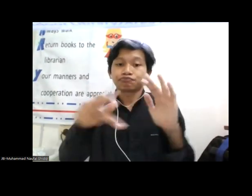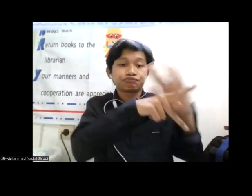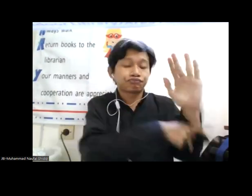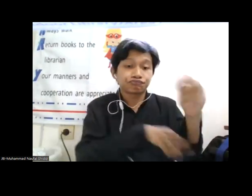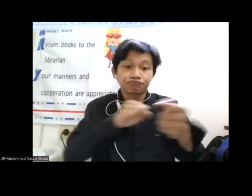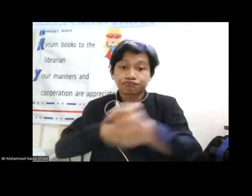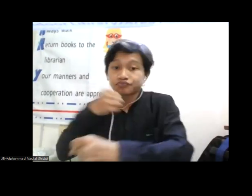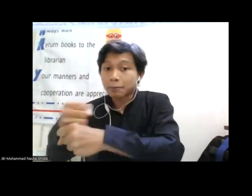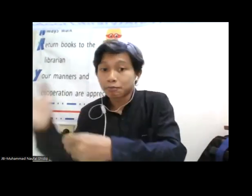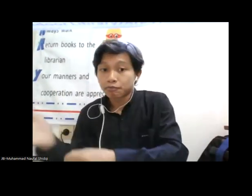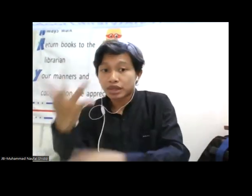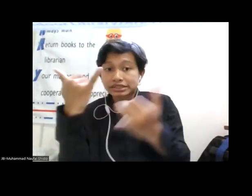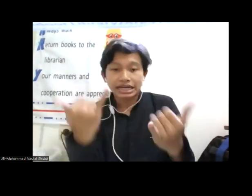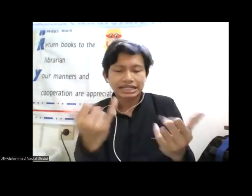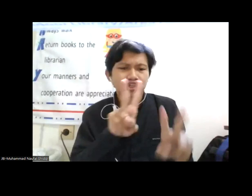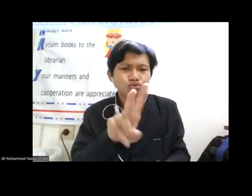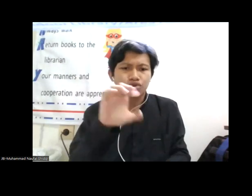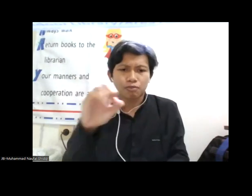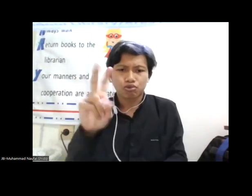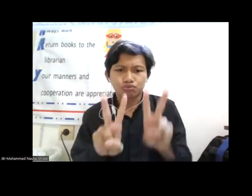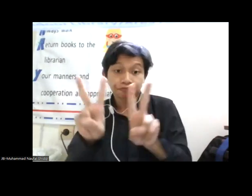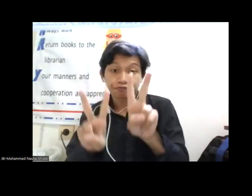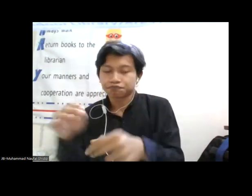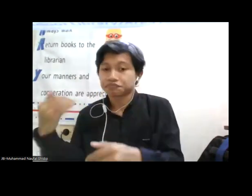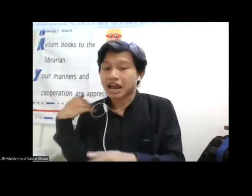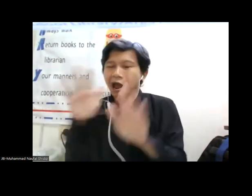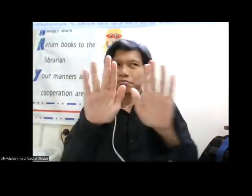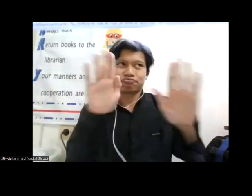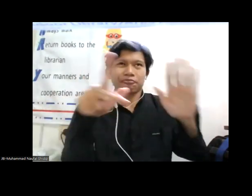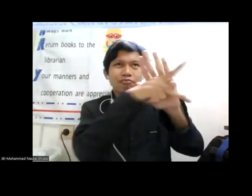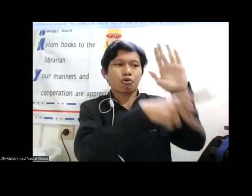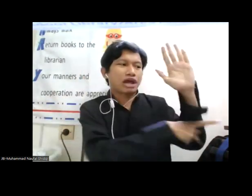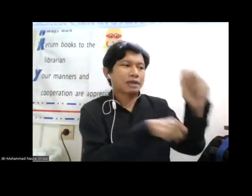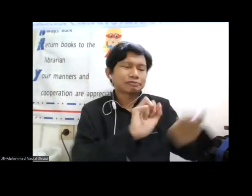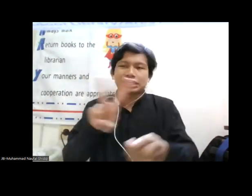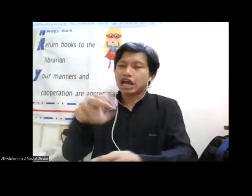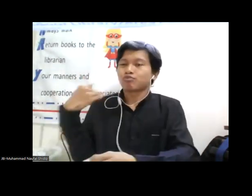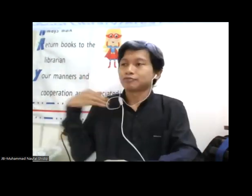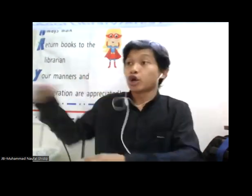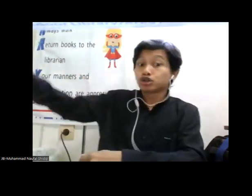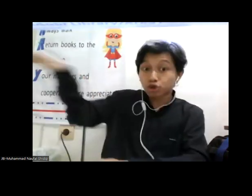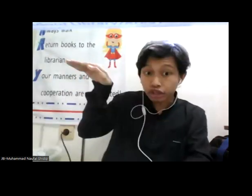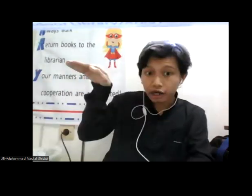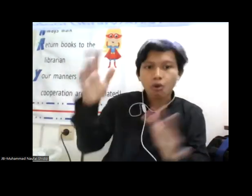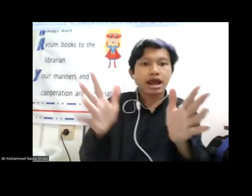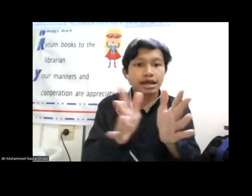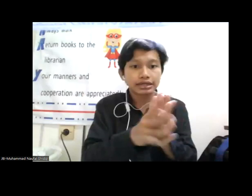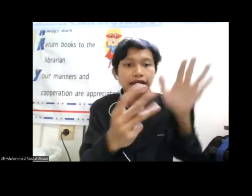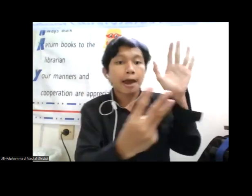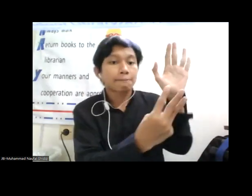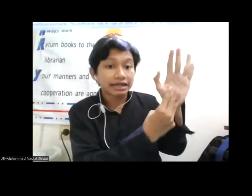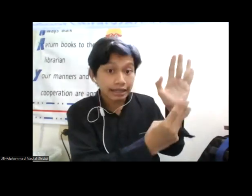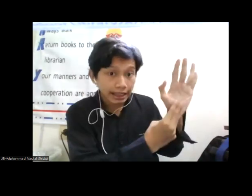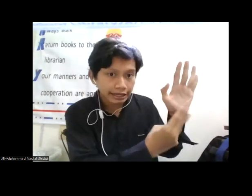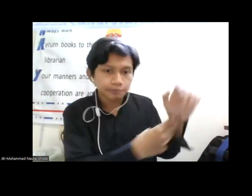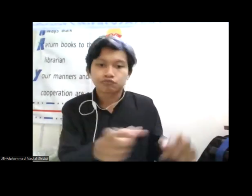termasuk software untuk reference Manager diantaranya walaupun sebenarnya software untuk reference Manager